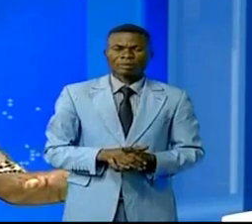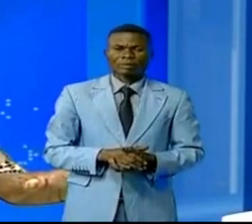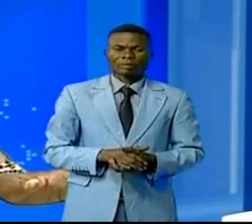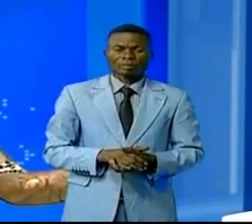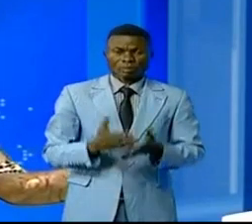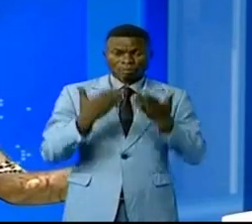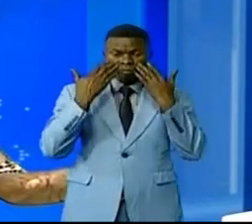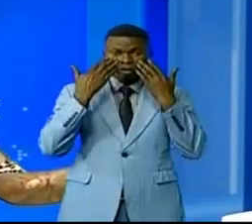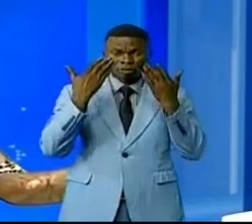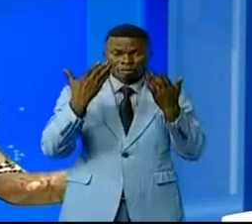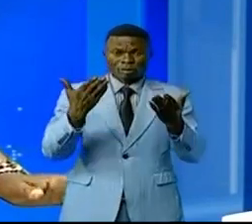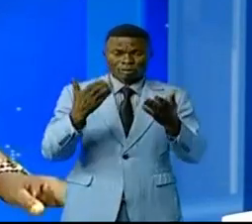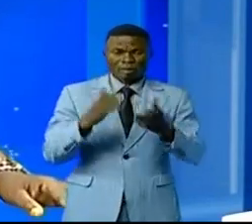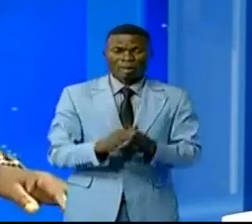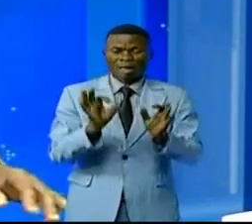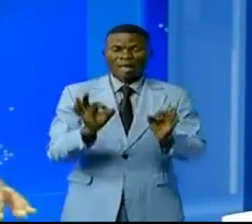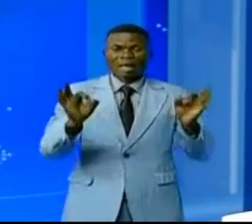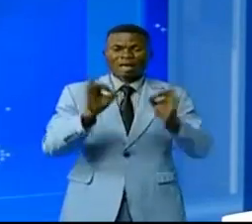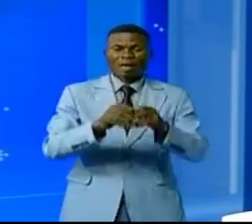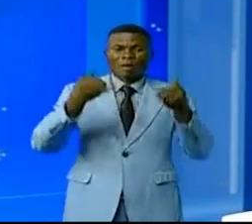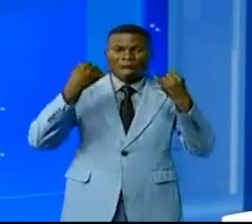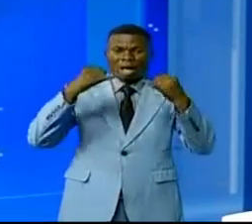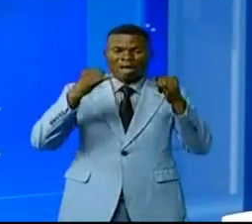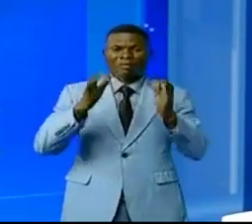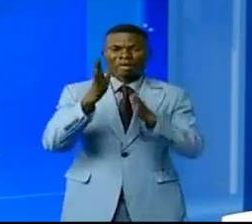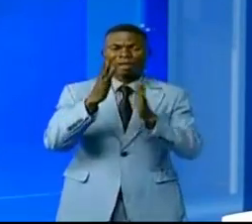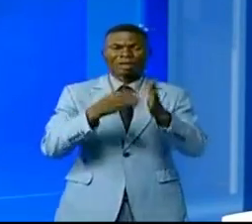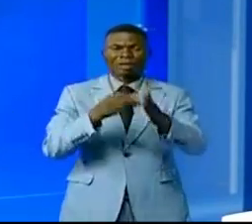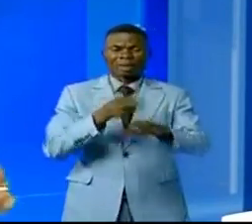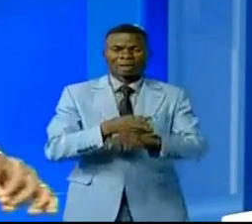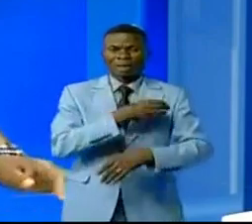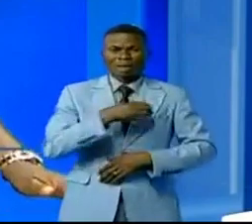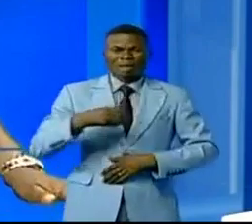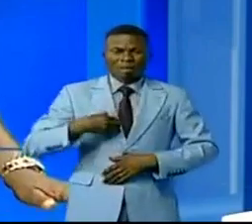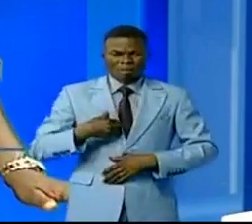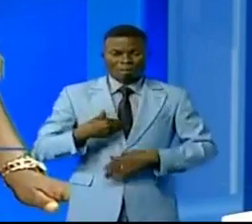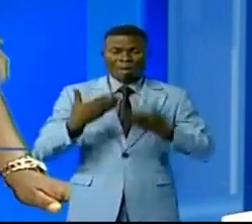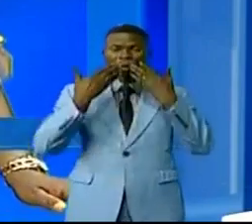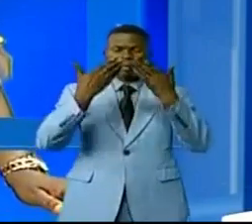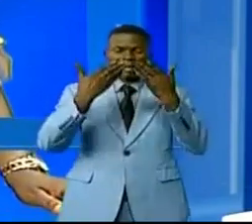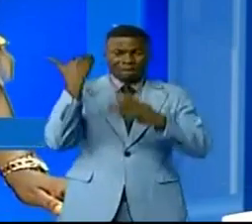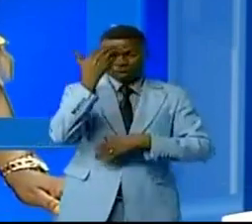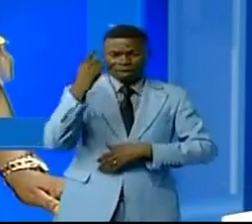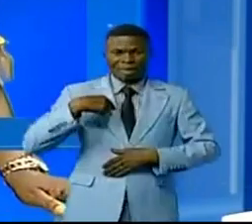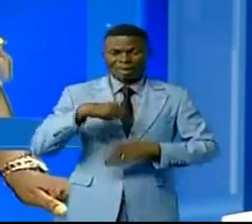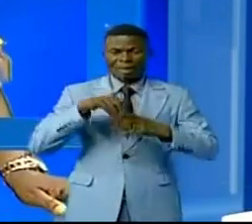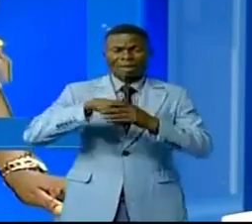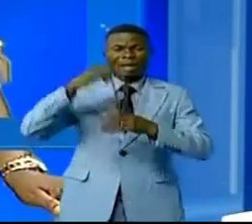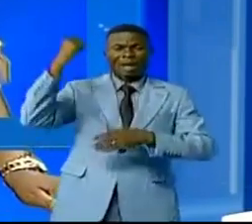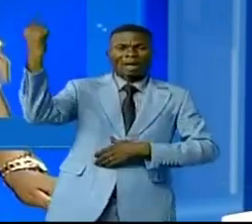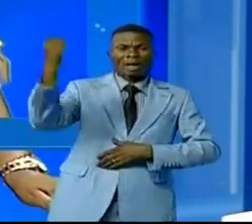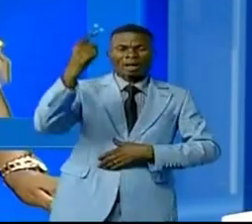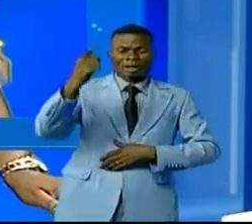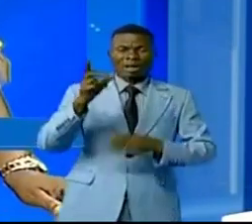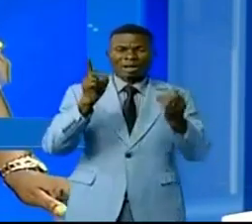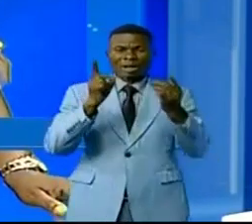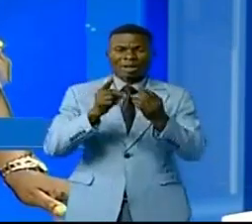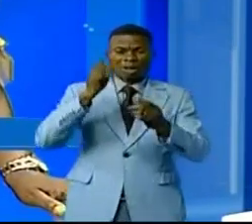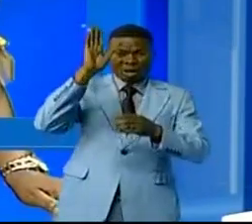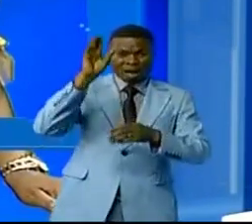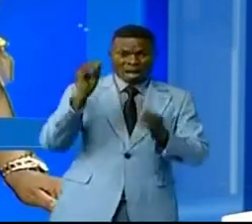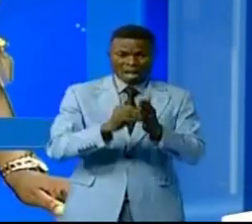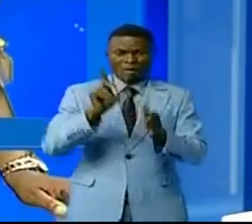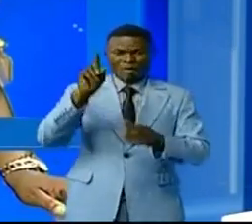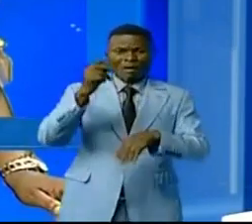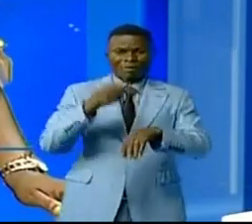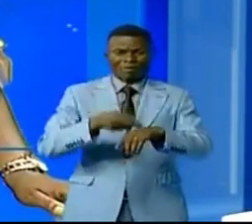Et ce sera donc l'essentiel de l'actualité de ces 19h. Mesdames et messieurs, merci de nous avoir suivis à travers le monde. Je vous retrouve demain,